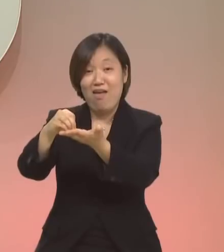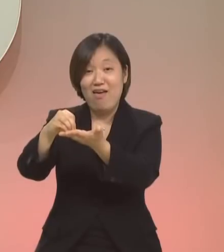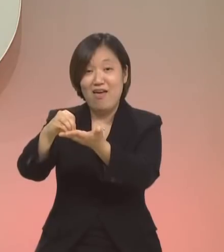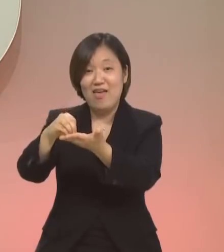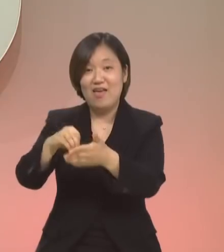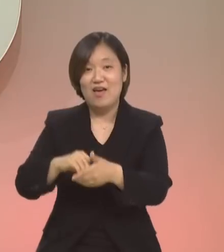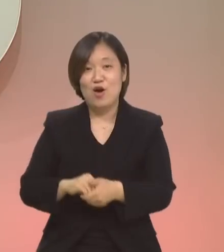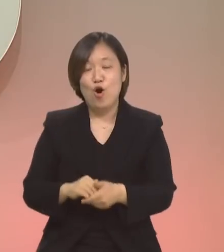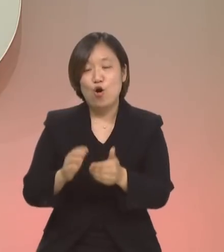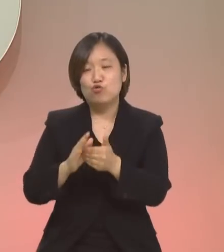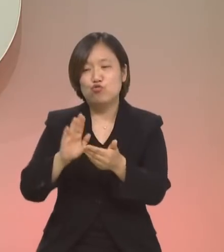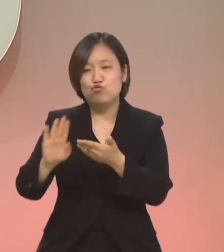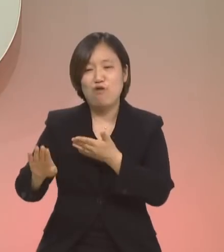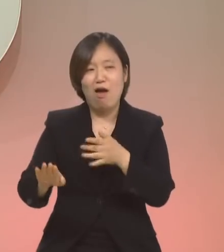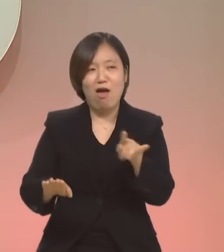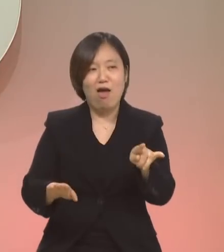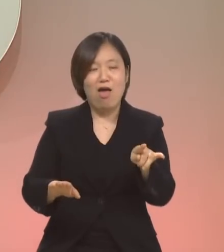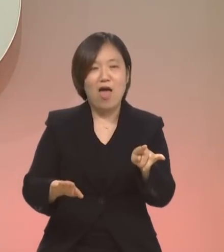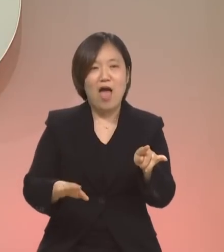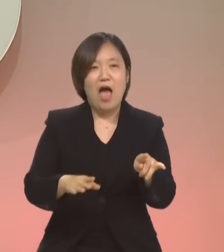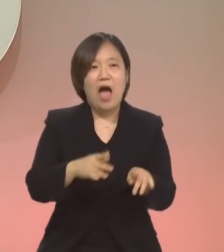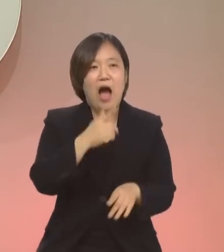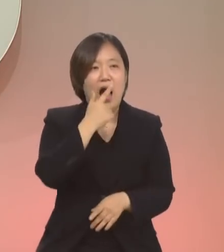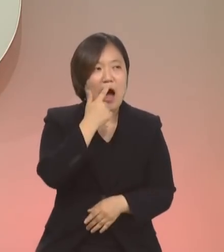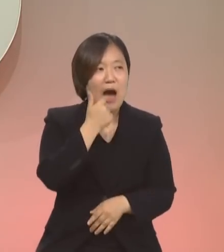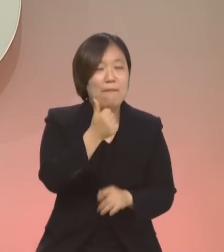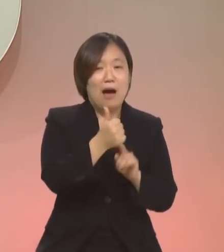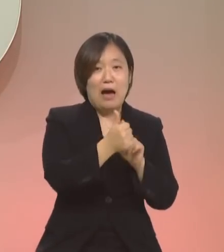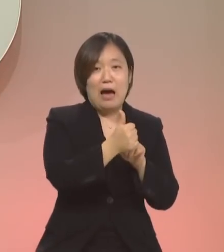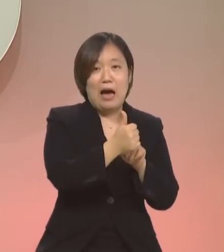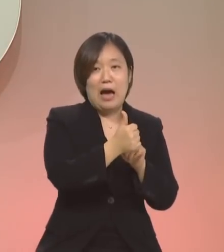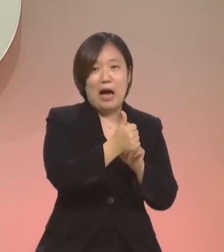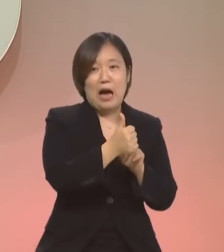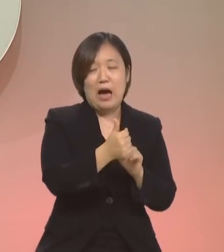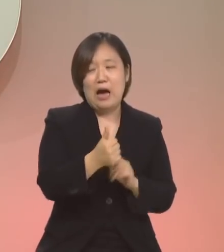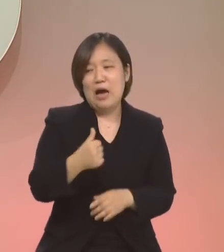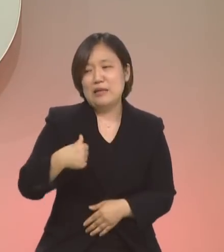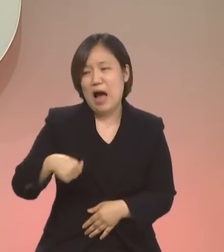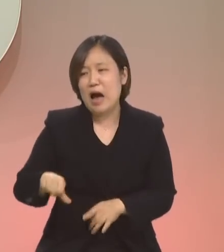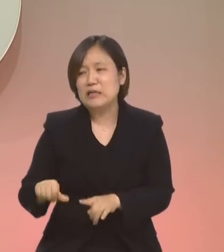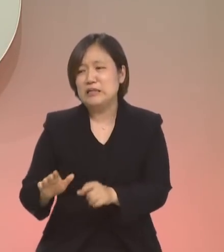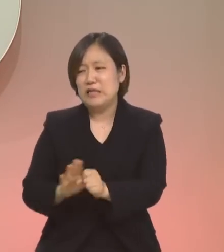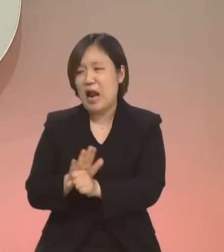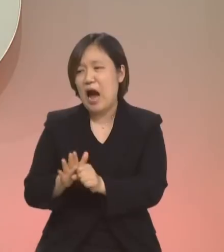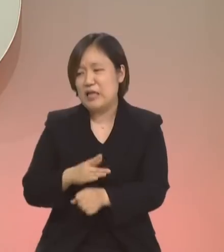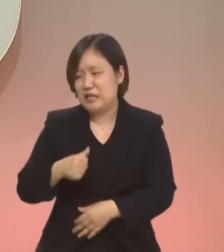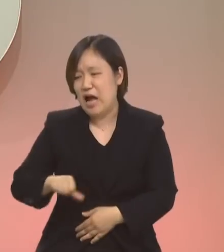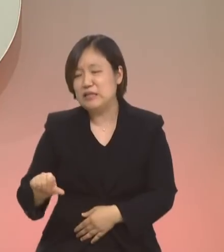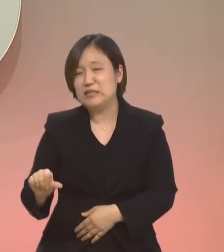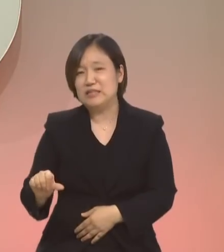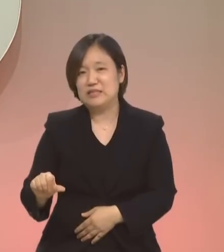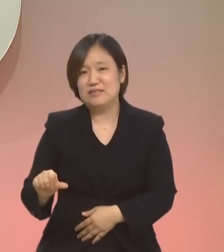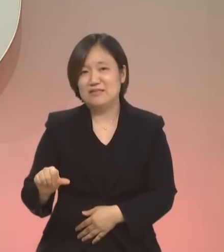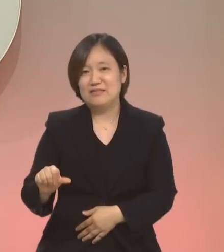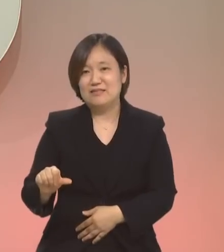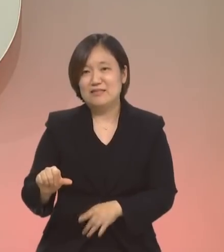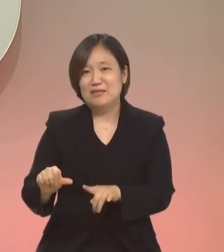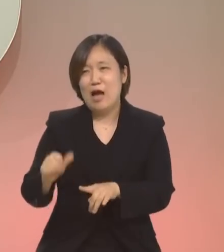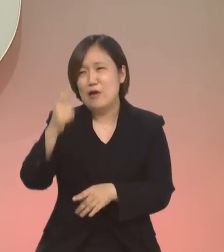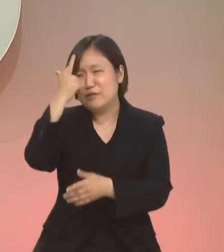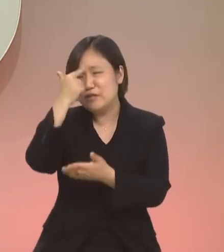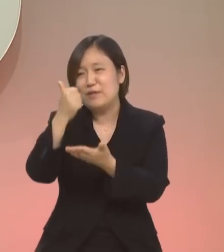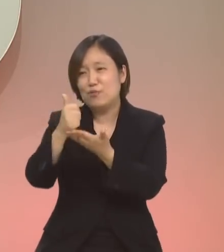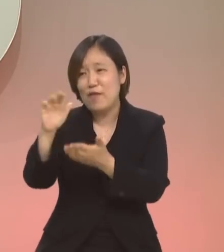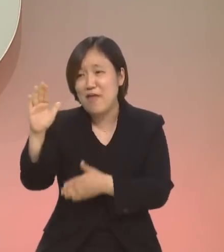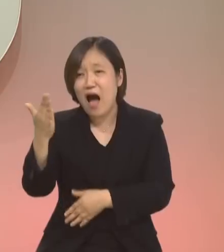그렇게 출가를 반대했던 그 아들이 그토록 이제 눈에 넣어도 아프지 않은 아들이 이제 출가를